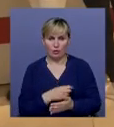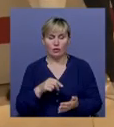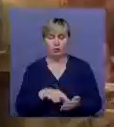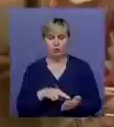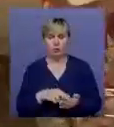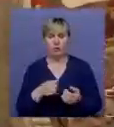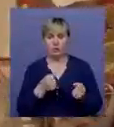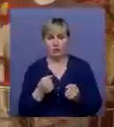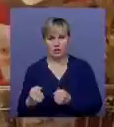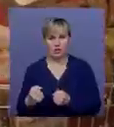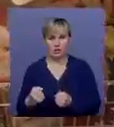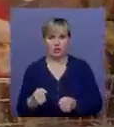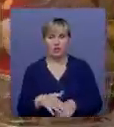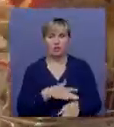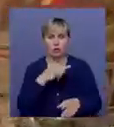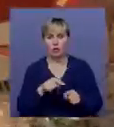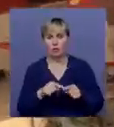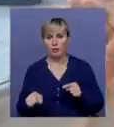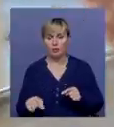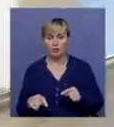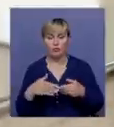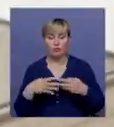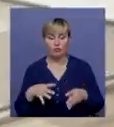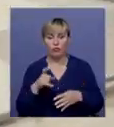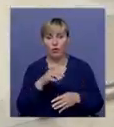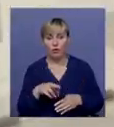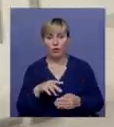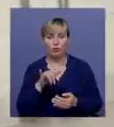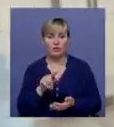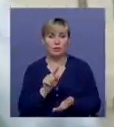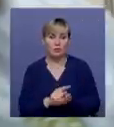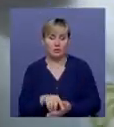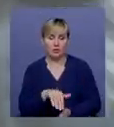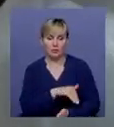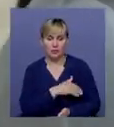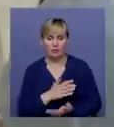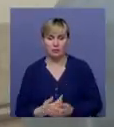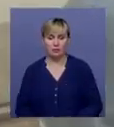цену долгий период. У входа в супермаркет у вас обязательно измерят температуру.